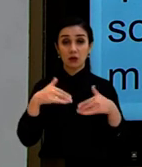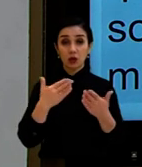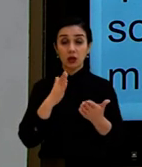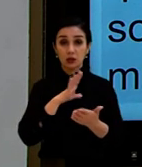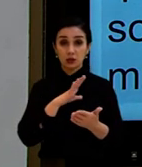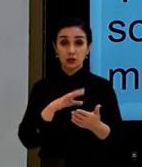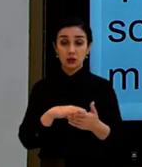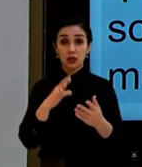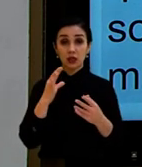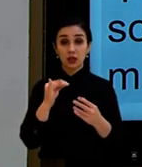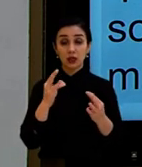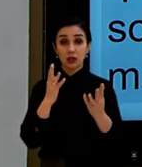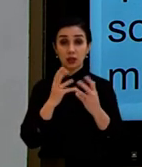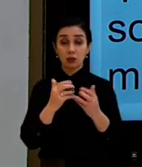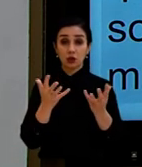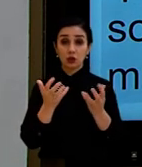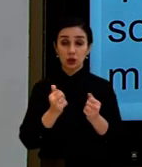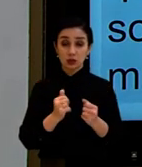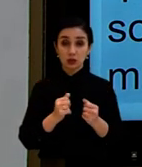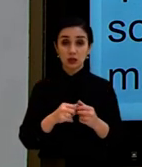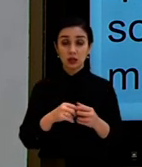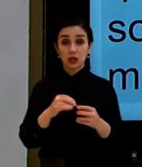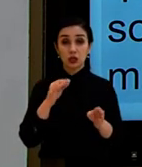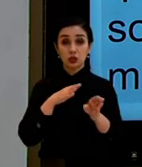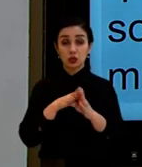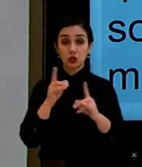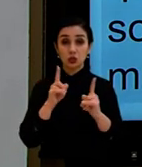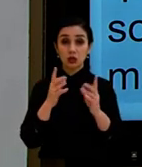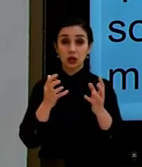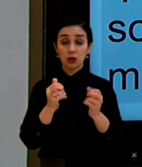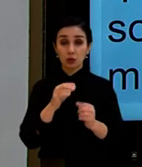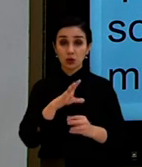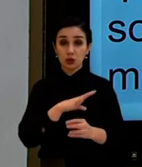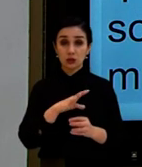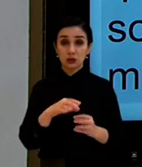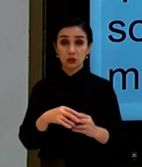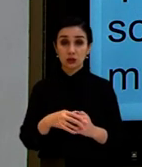qilingan. Inobatga olinsin. Ijro uchun qabul qilinsin.